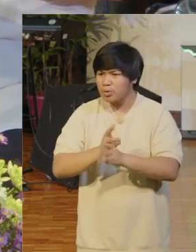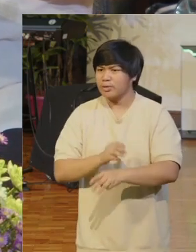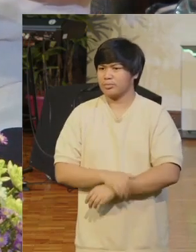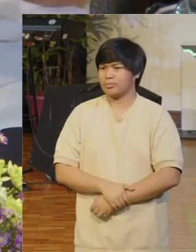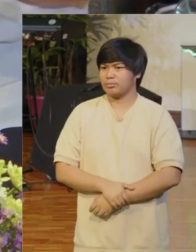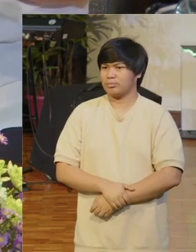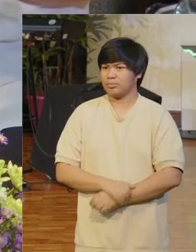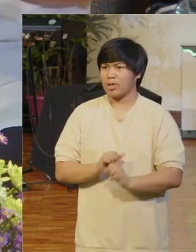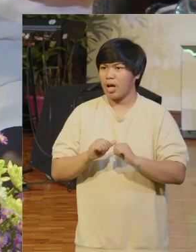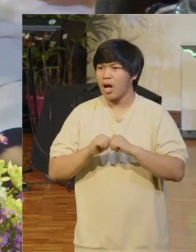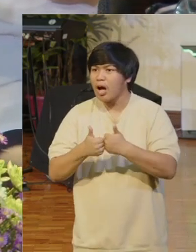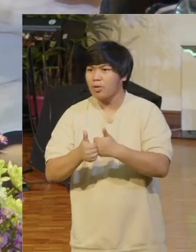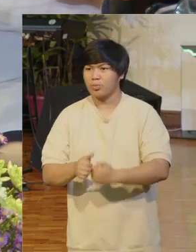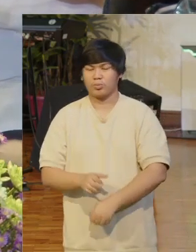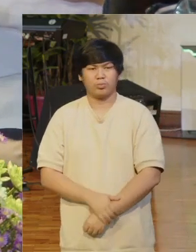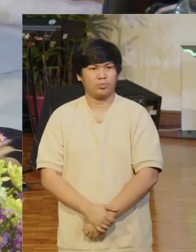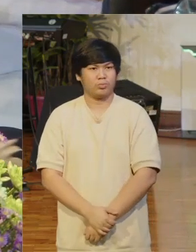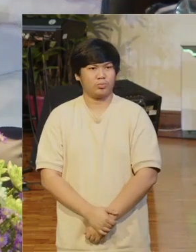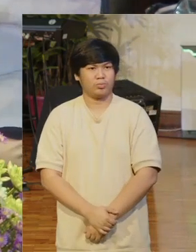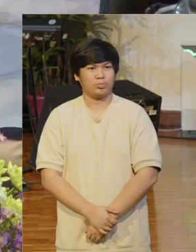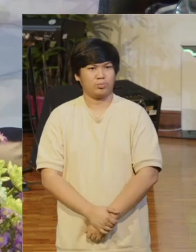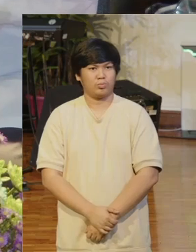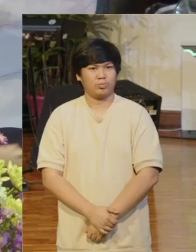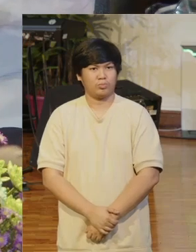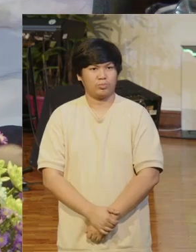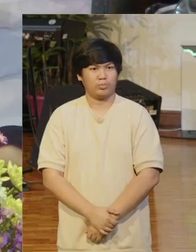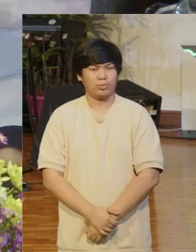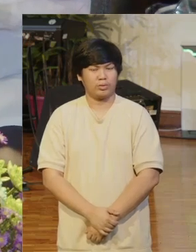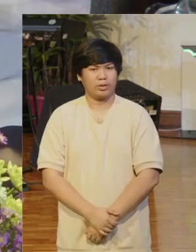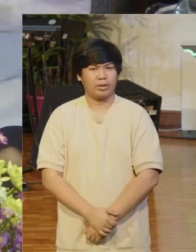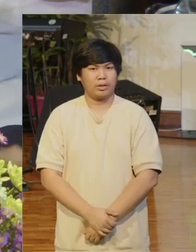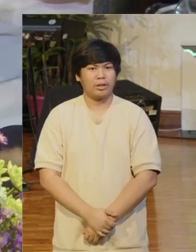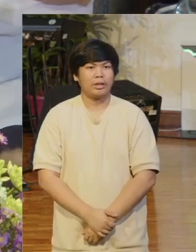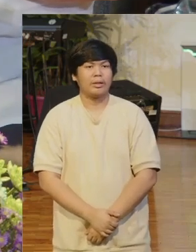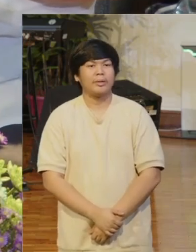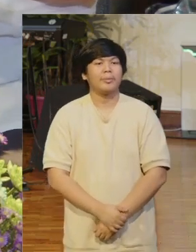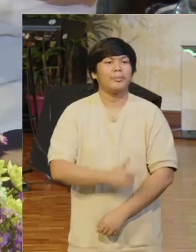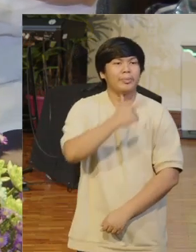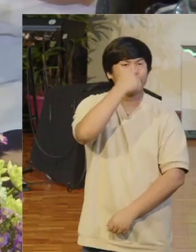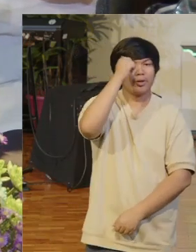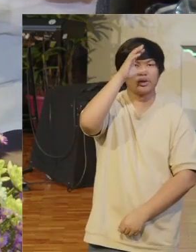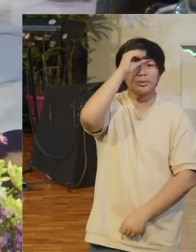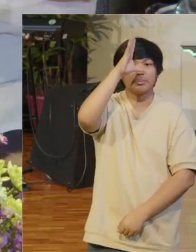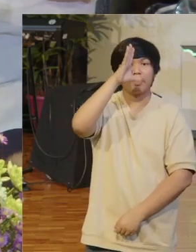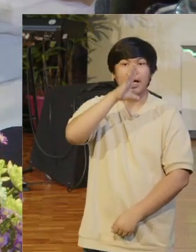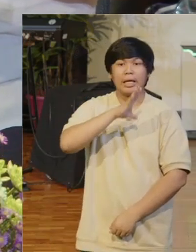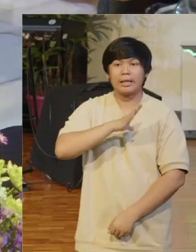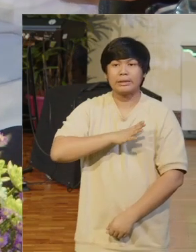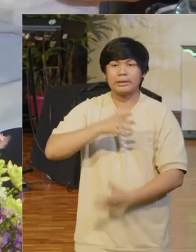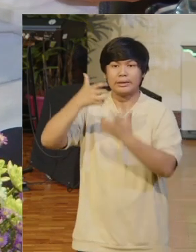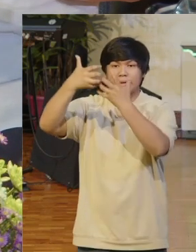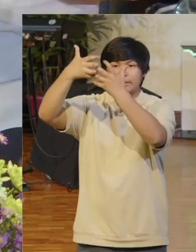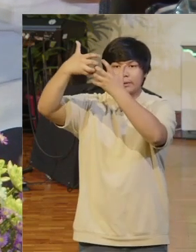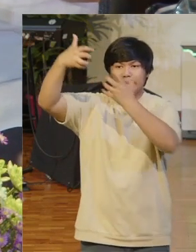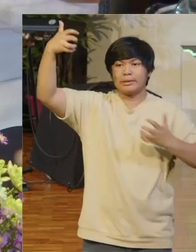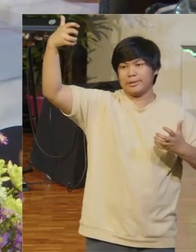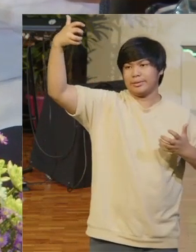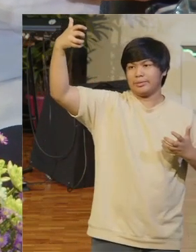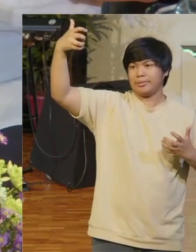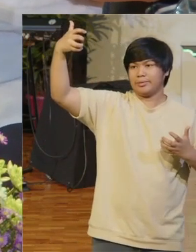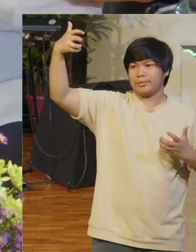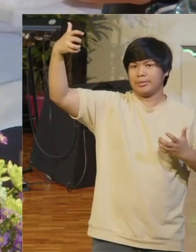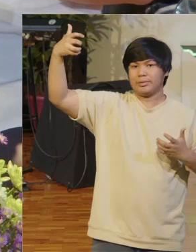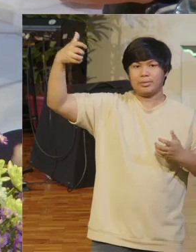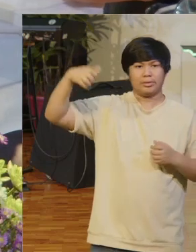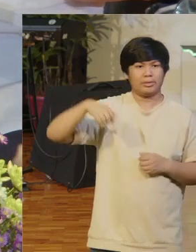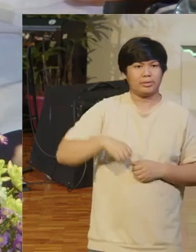Ang madaling sagot doon, kasi lumayo ang tao sa Kanya. Ang sabi ng tao, ayaw ka namin